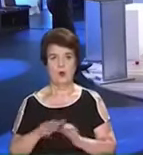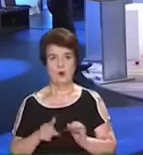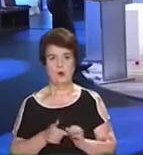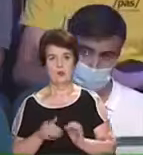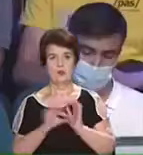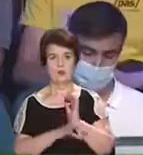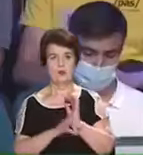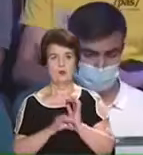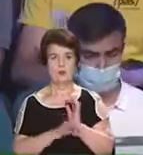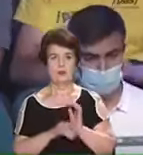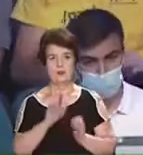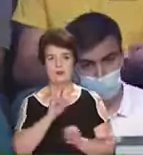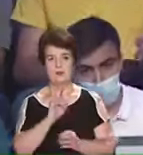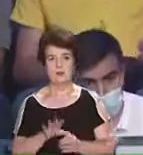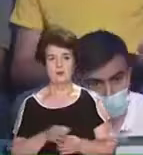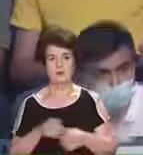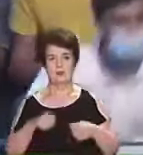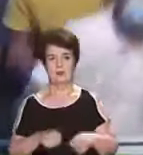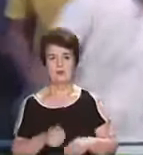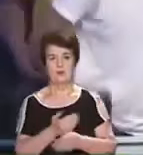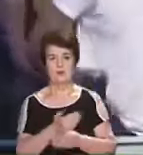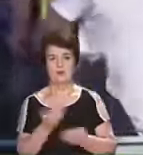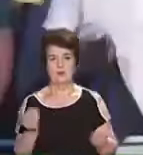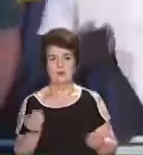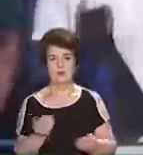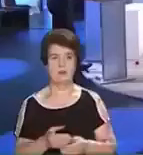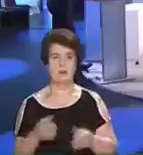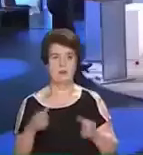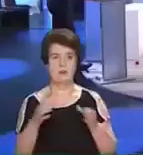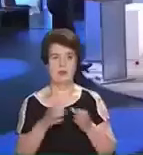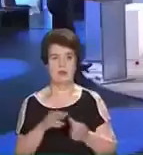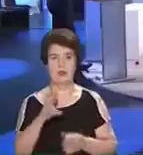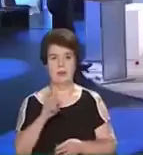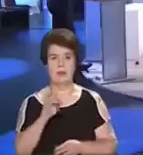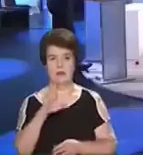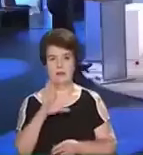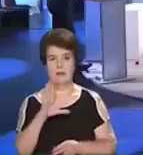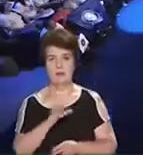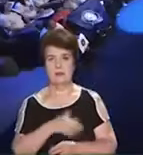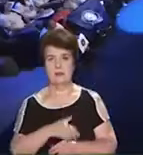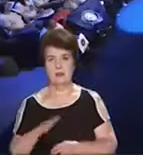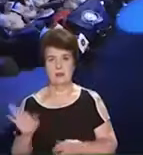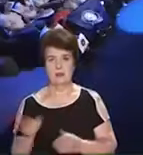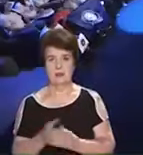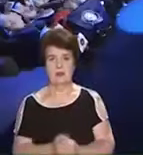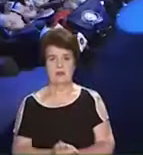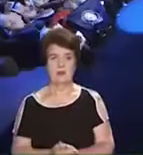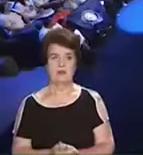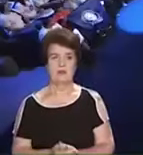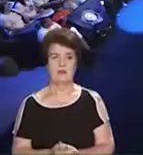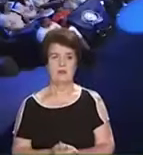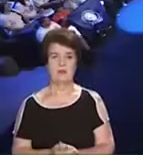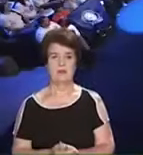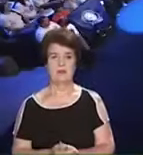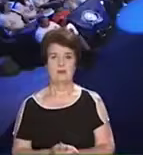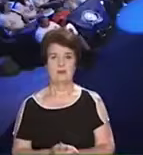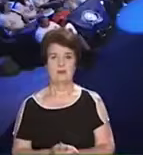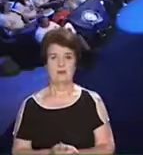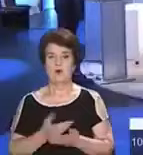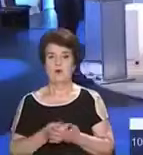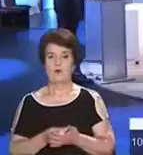мутный for the mind я собрал для вас трава портулак теряющий соледаре то ты по растяжке studio досмотрела